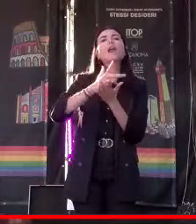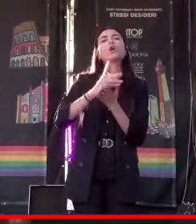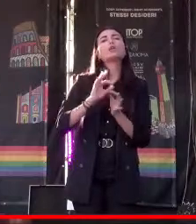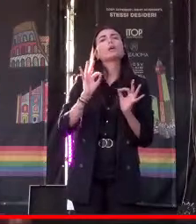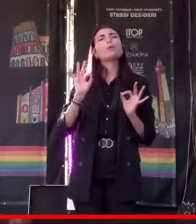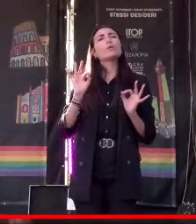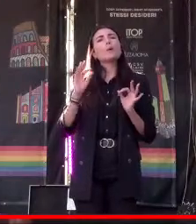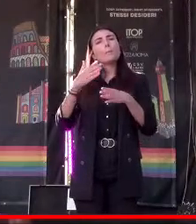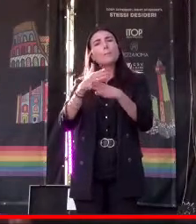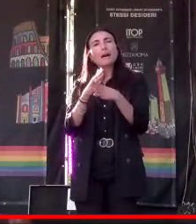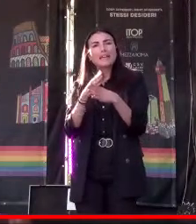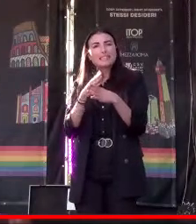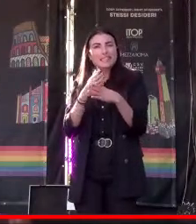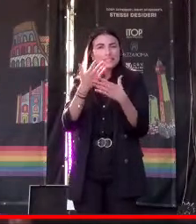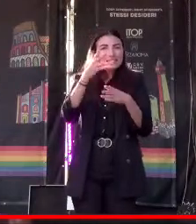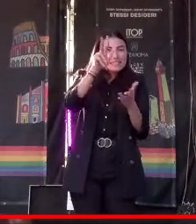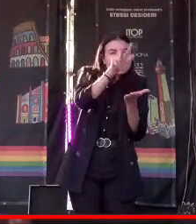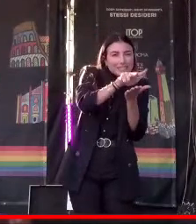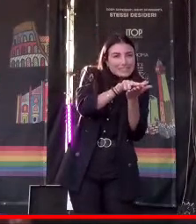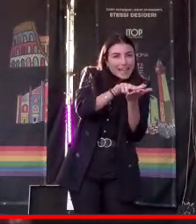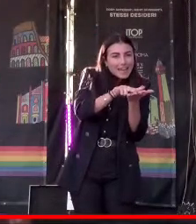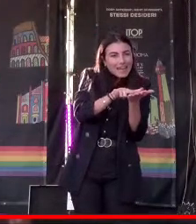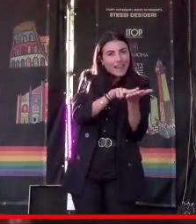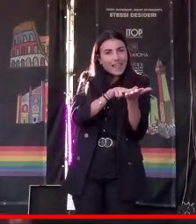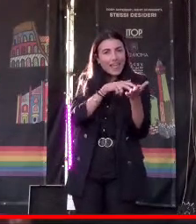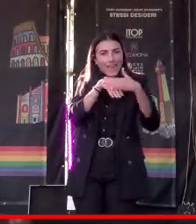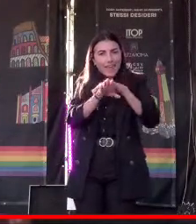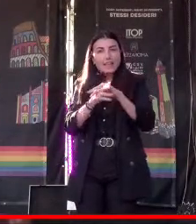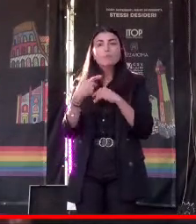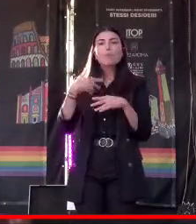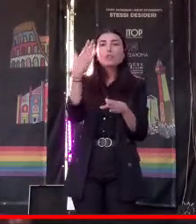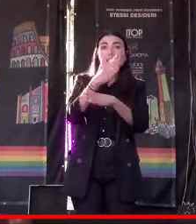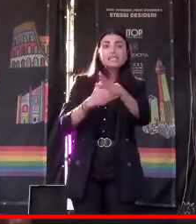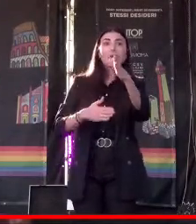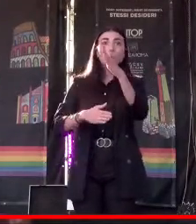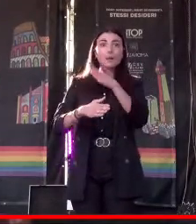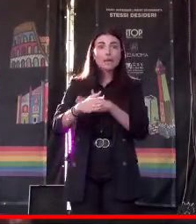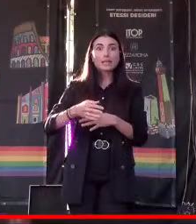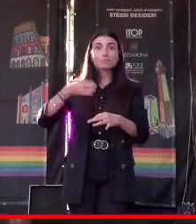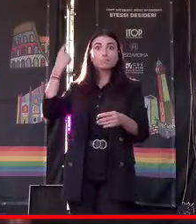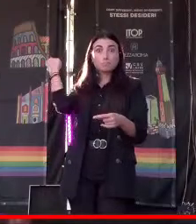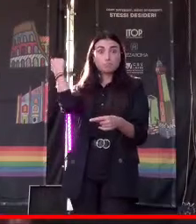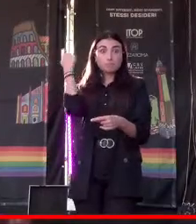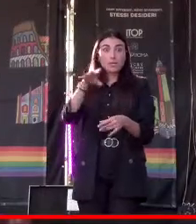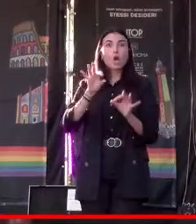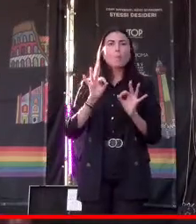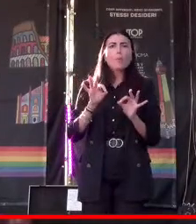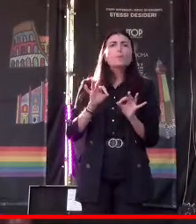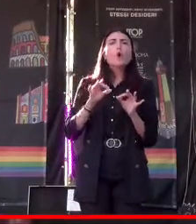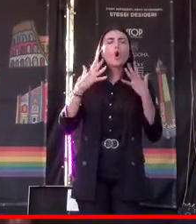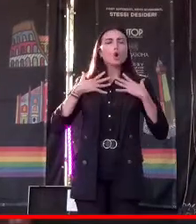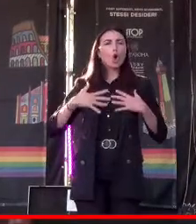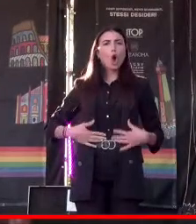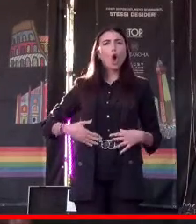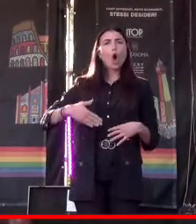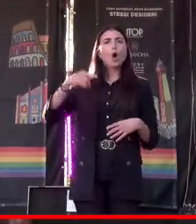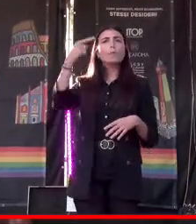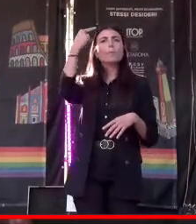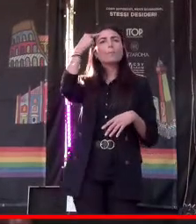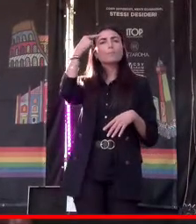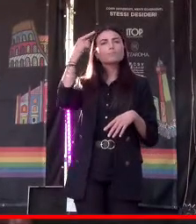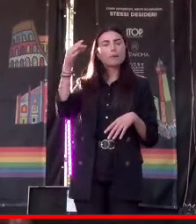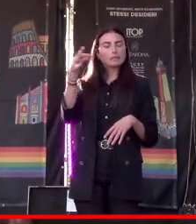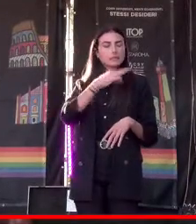più tabù di quello che può essere la disabilità, perché è quella che colpisce i corpi elementi dei bambini, e quindi ovviamente